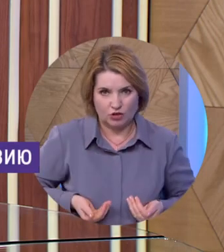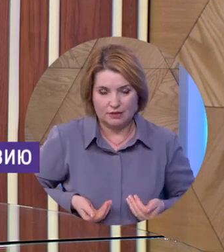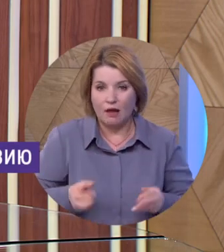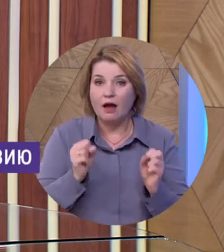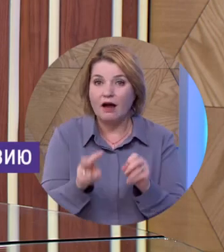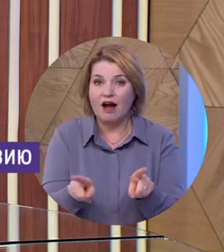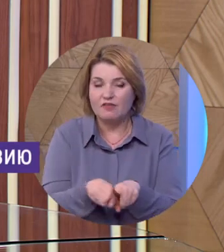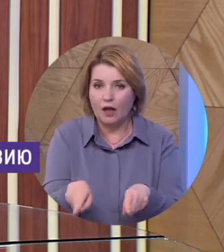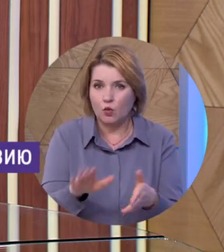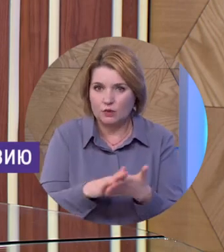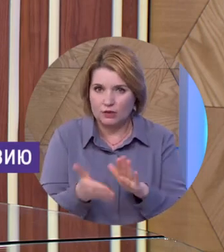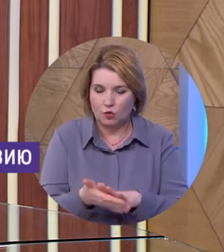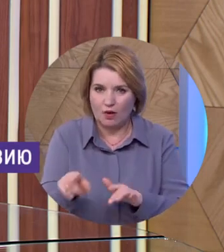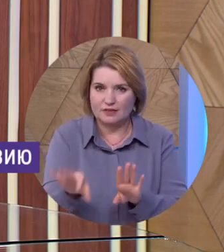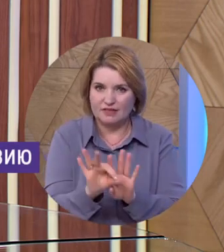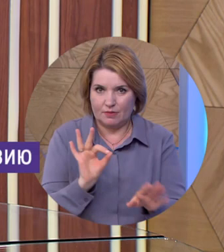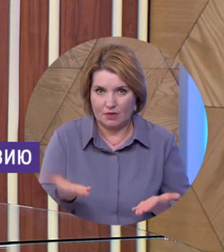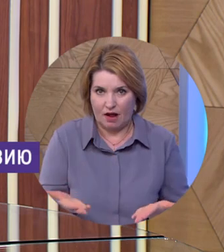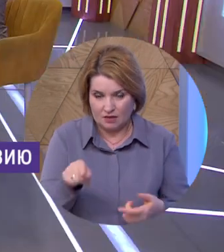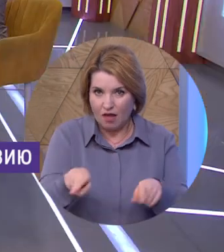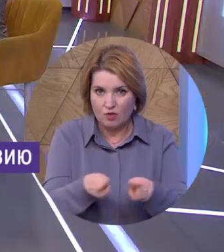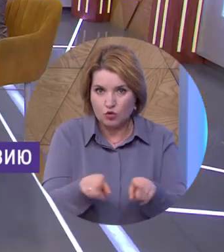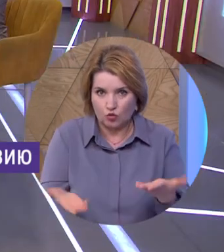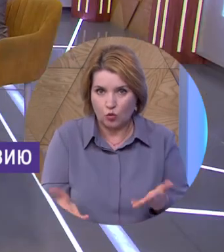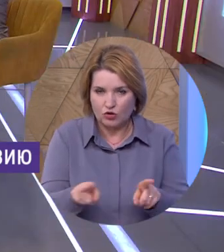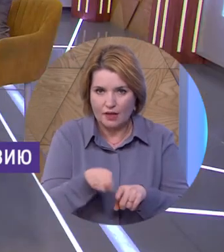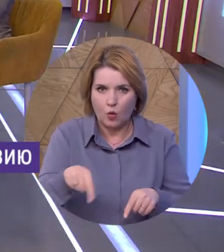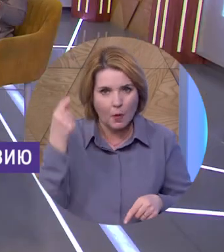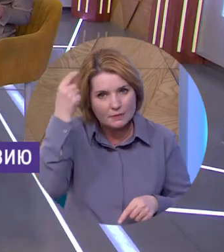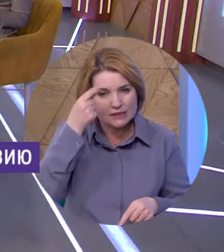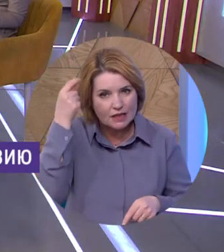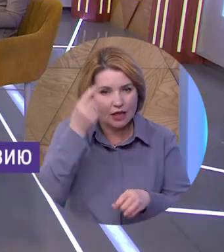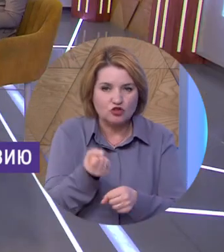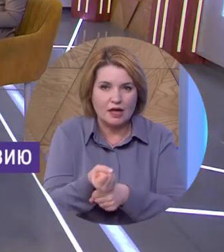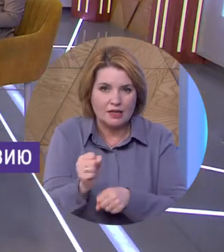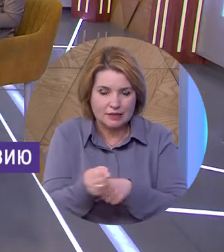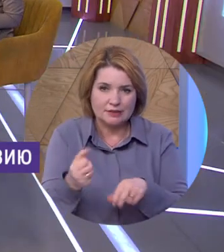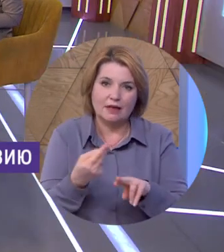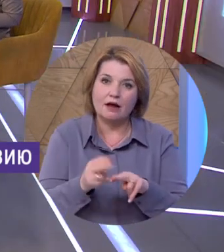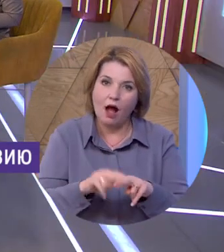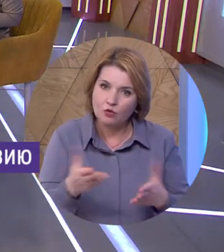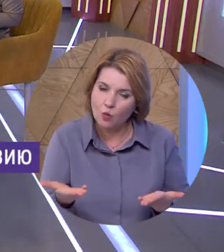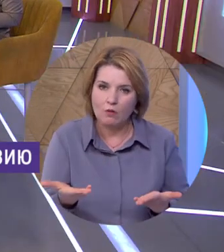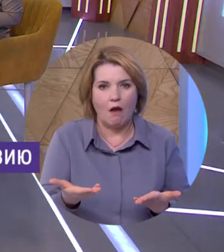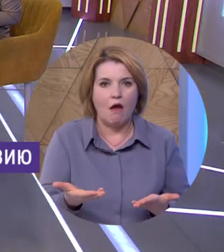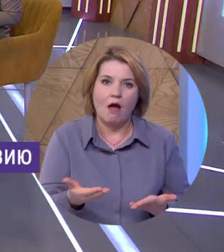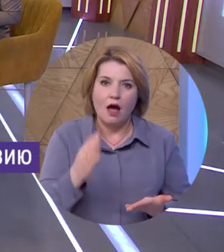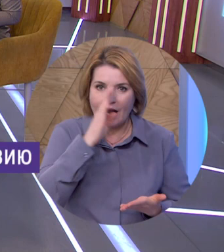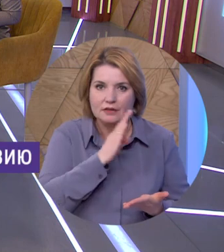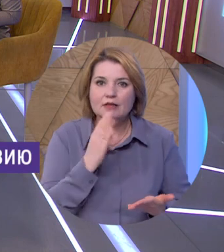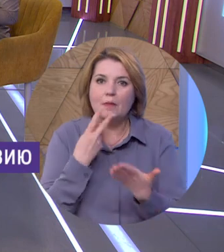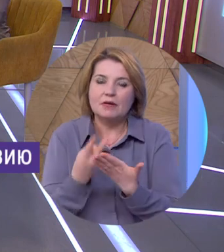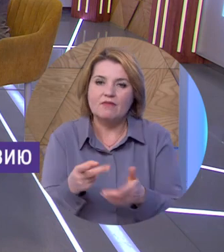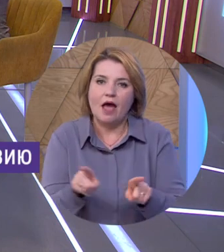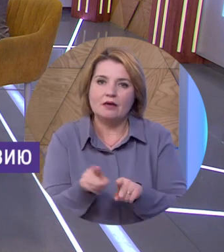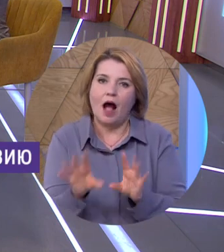этой ситуации избежать этого? Это же тоже получается определенное такое психологическое насилие, которое вуалируется в родительскую заботу. Когда